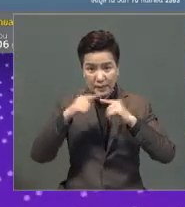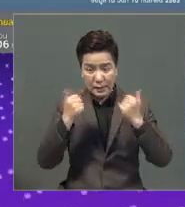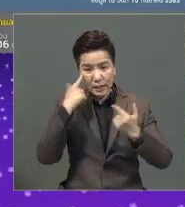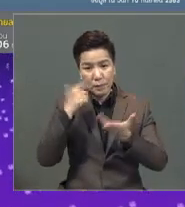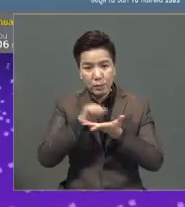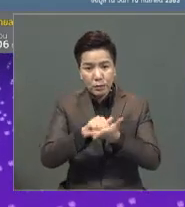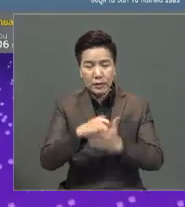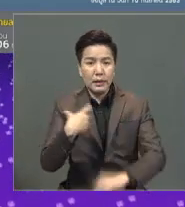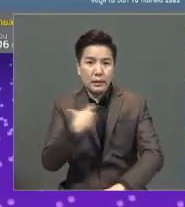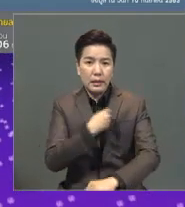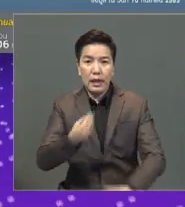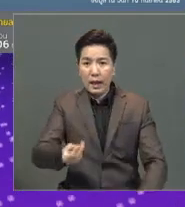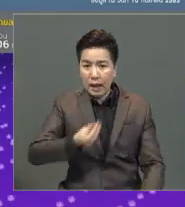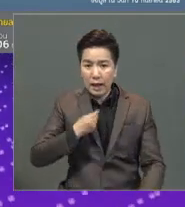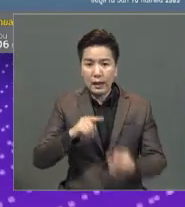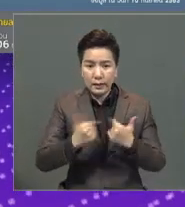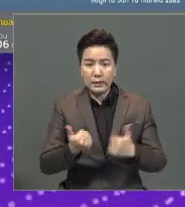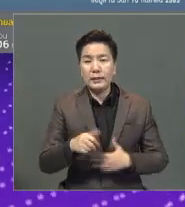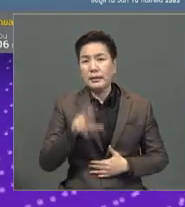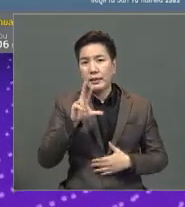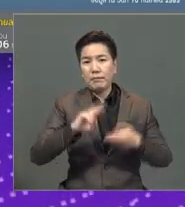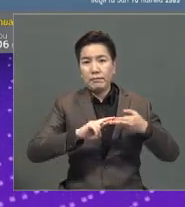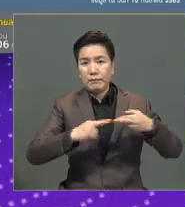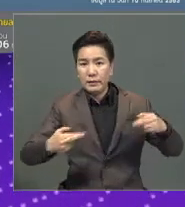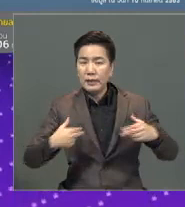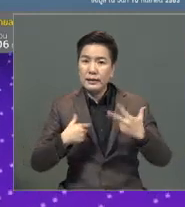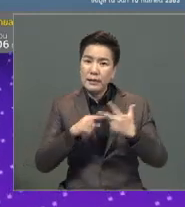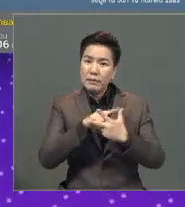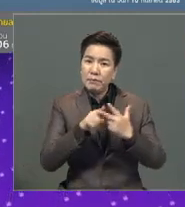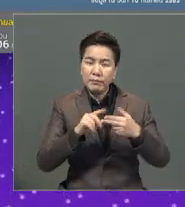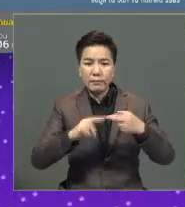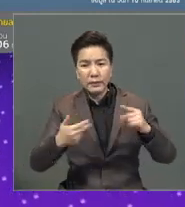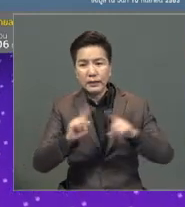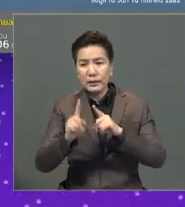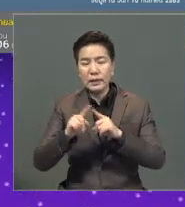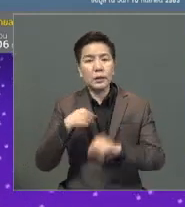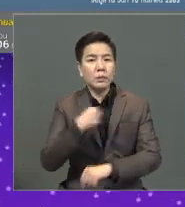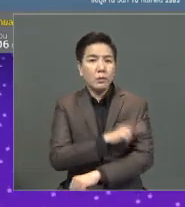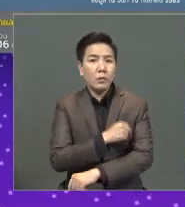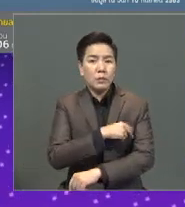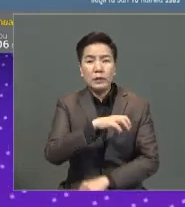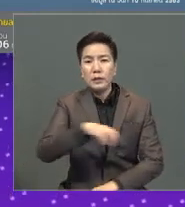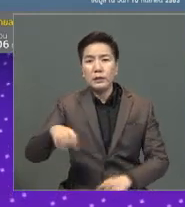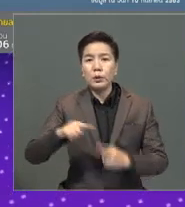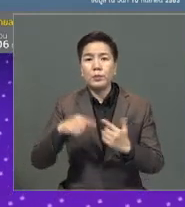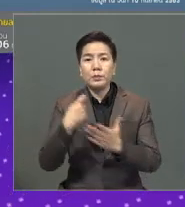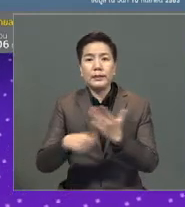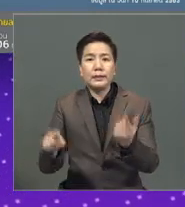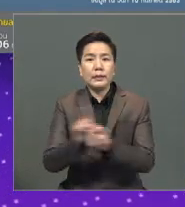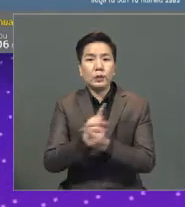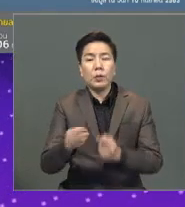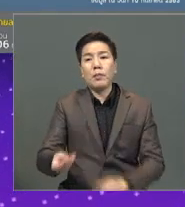สามารถรับบริการฉีดวัคซีนไข้หวัดใหญ่ชนิด 3สายพานหรือ 4สายพันธุ์ได้ณสถานพยาบาลที่สำนักงานประกันสังคม